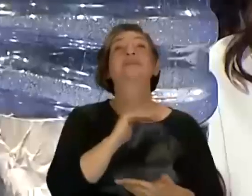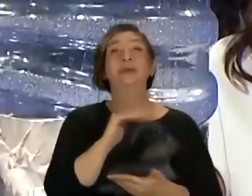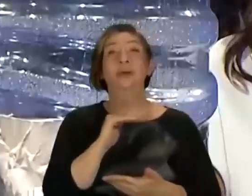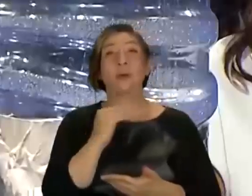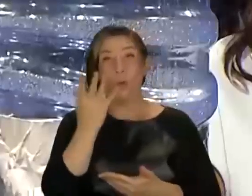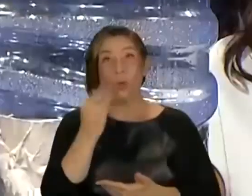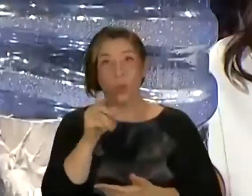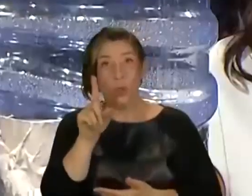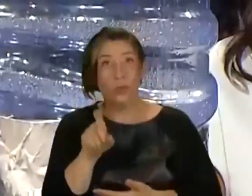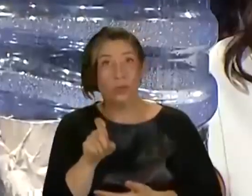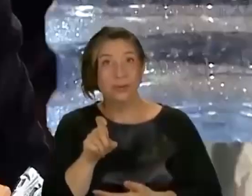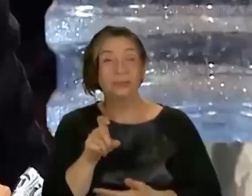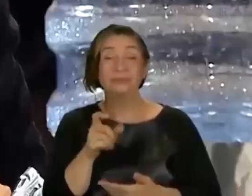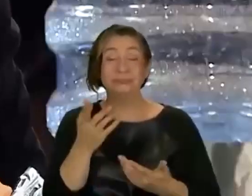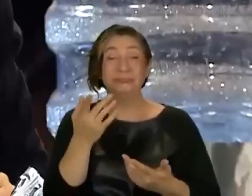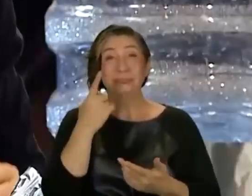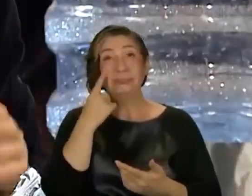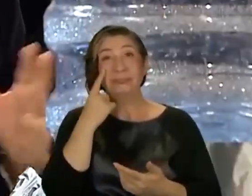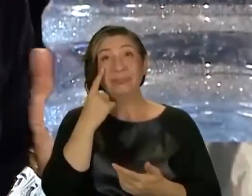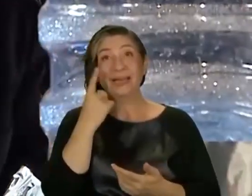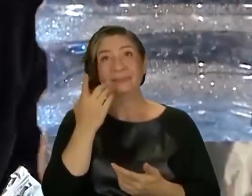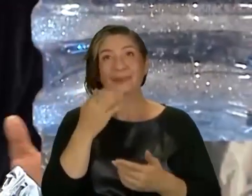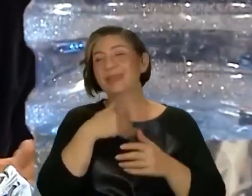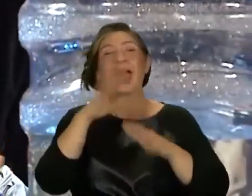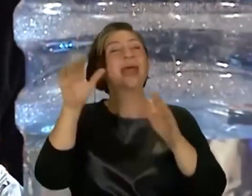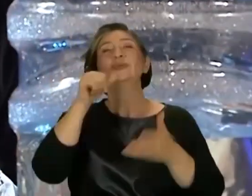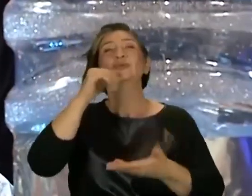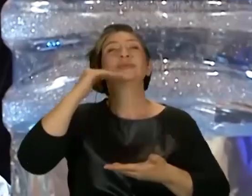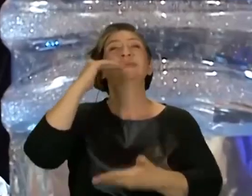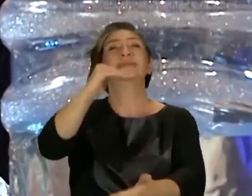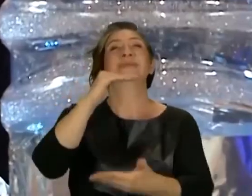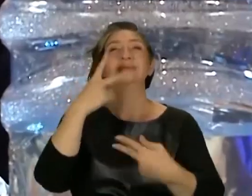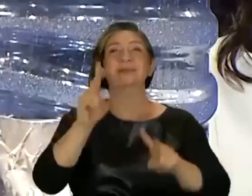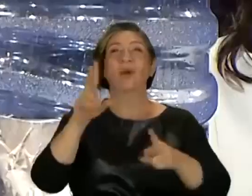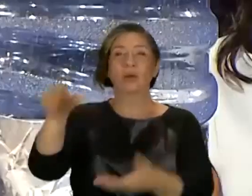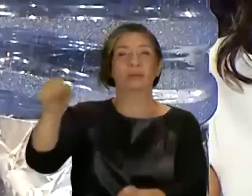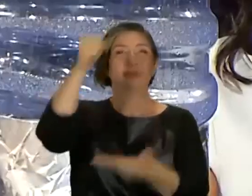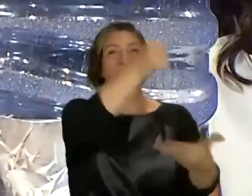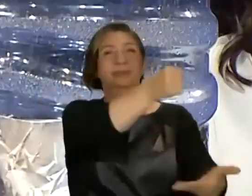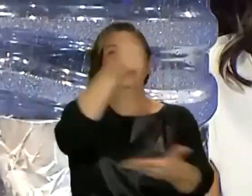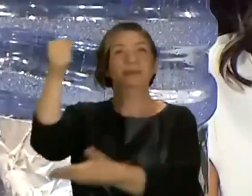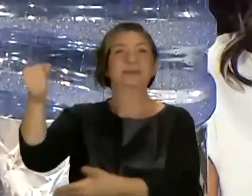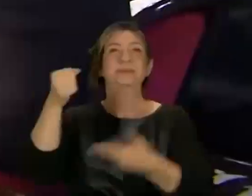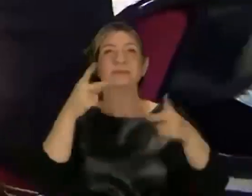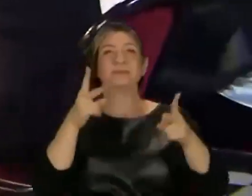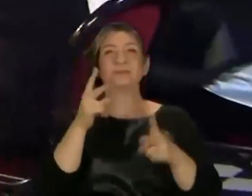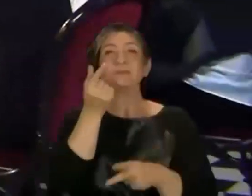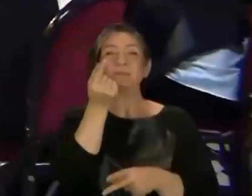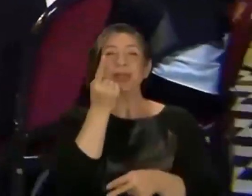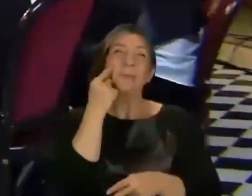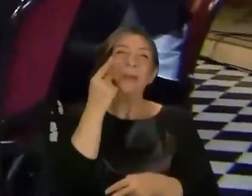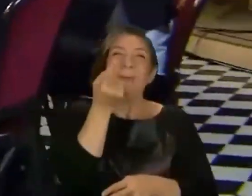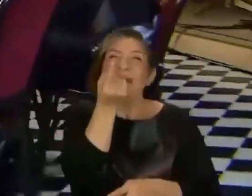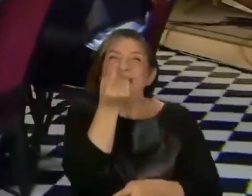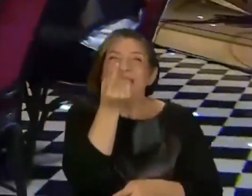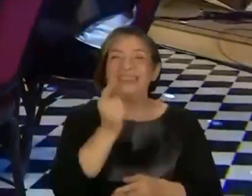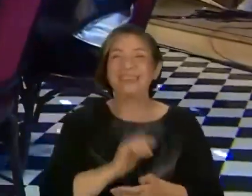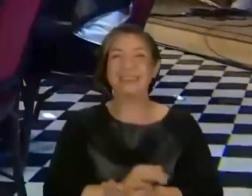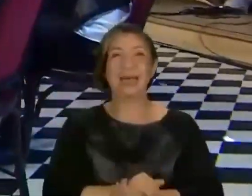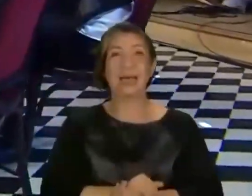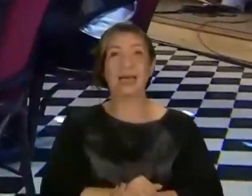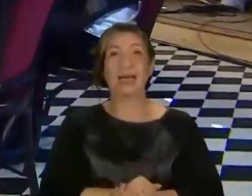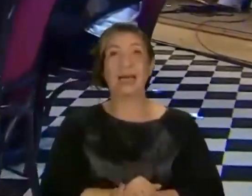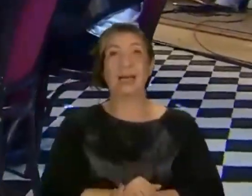Öyle olabiliyor mu? Peki, biz her yere damacana koyabiliriz. Portatif her yere konuluyor. Peki, o zaman